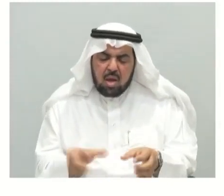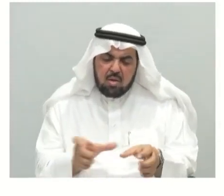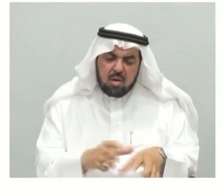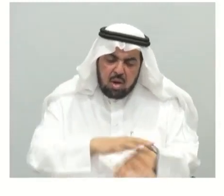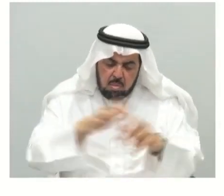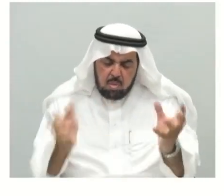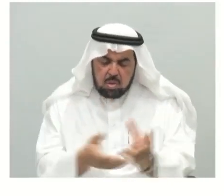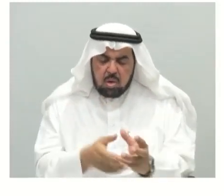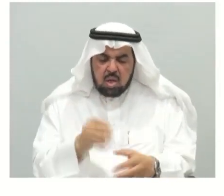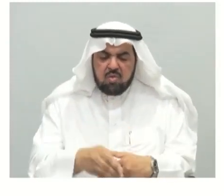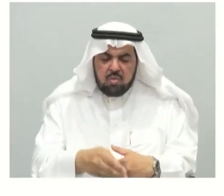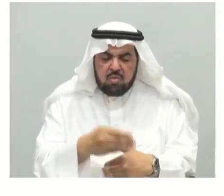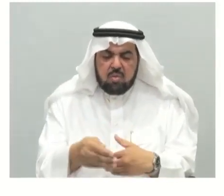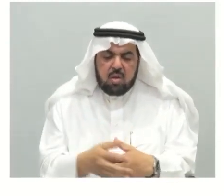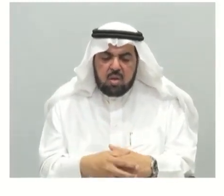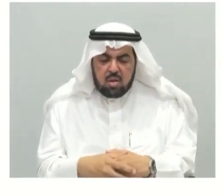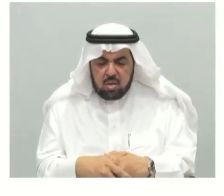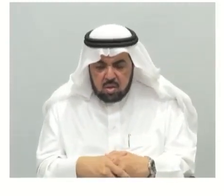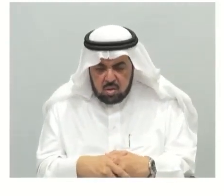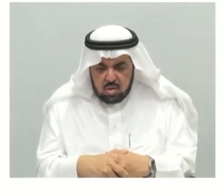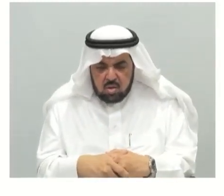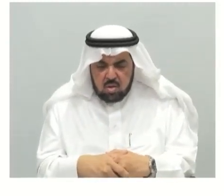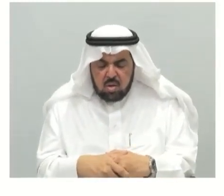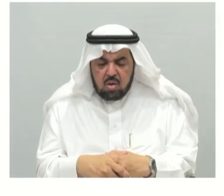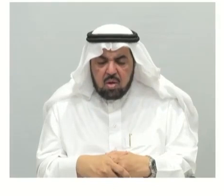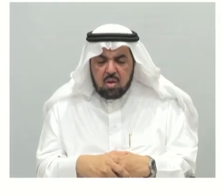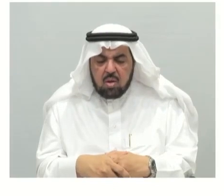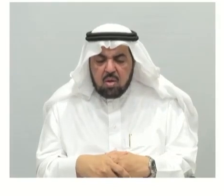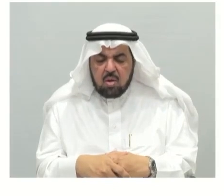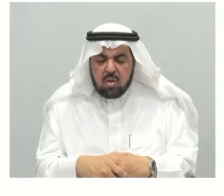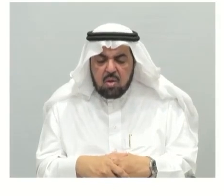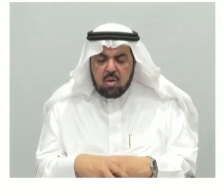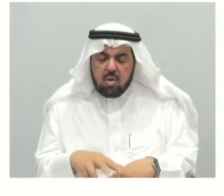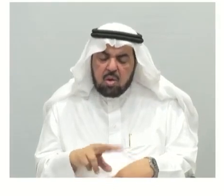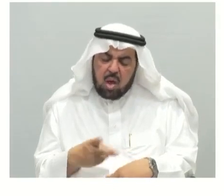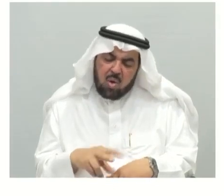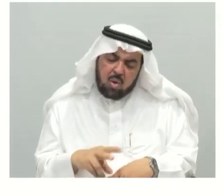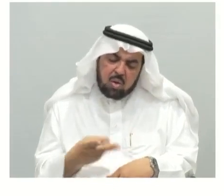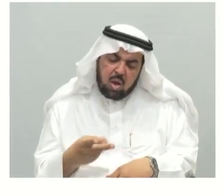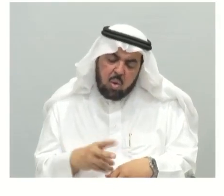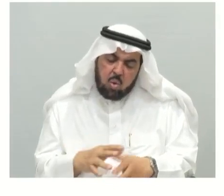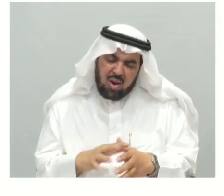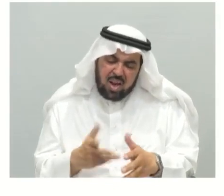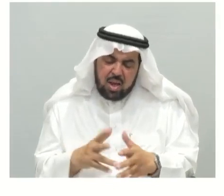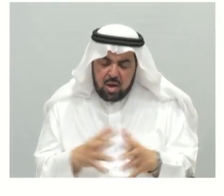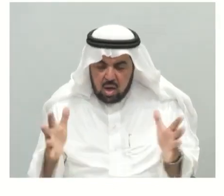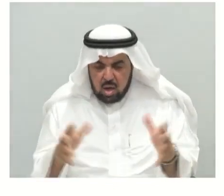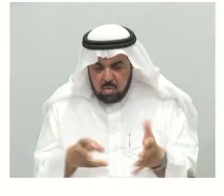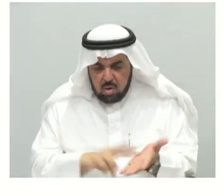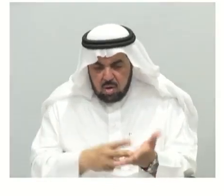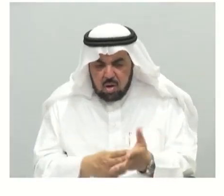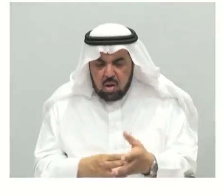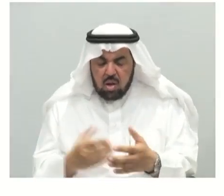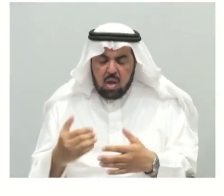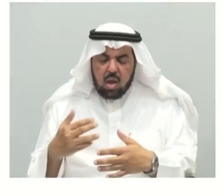الى مجموعاتها فيما ياتي في السؤال ال 24ش تحول غير كامل عذراء